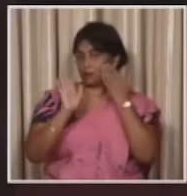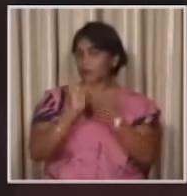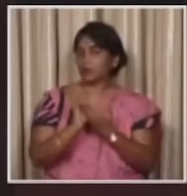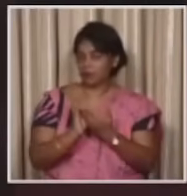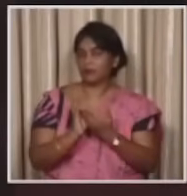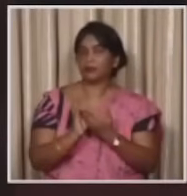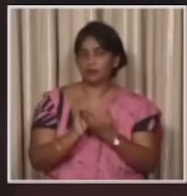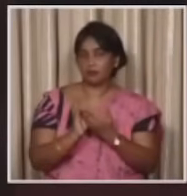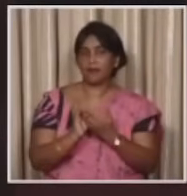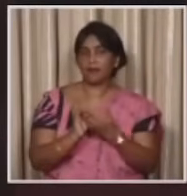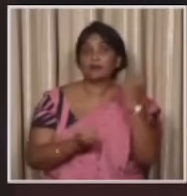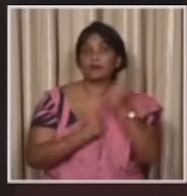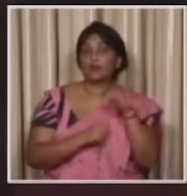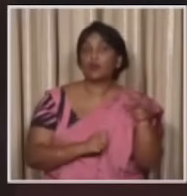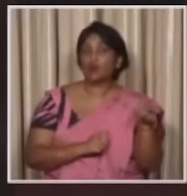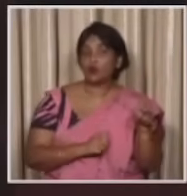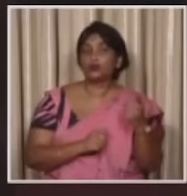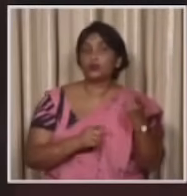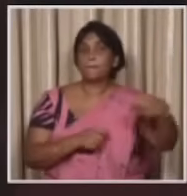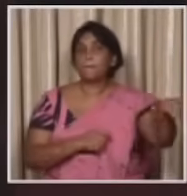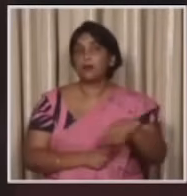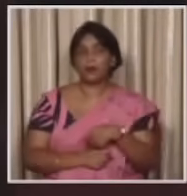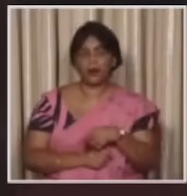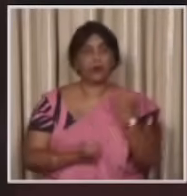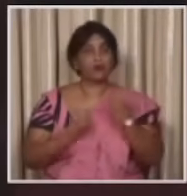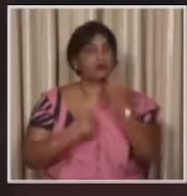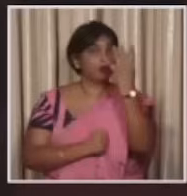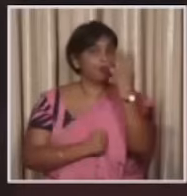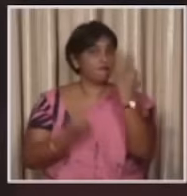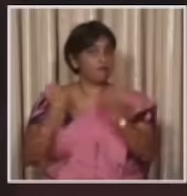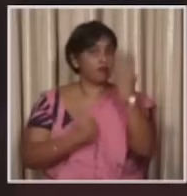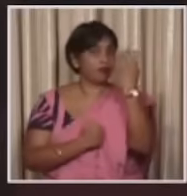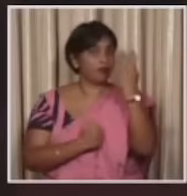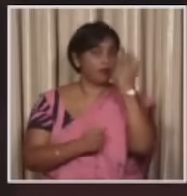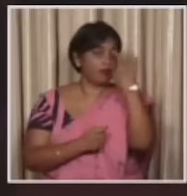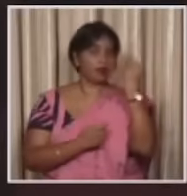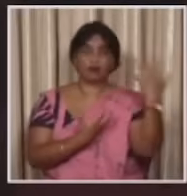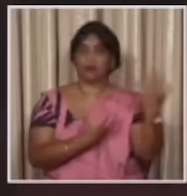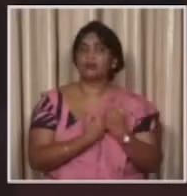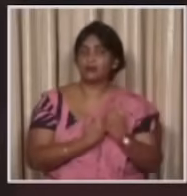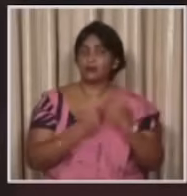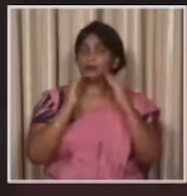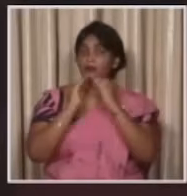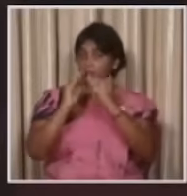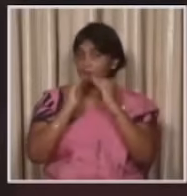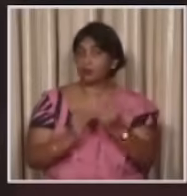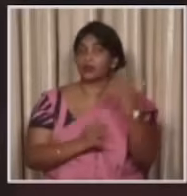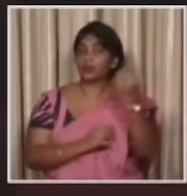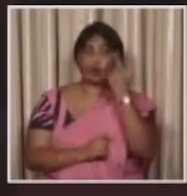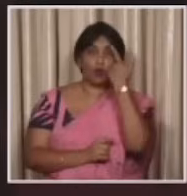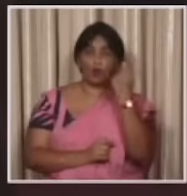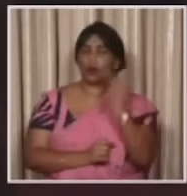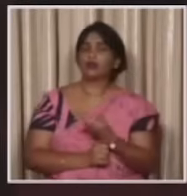මම. කාගේ වාහනේ කාටද අරන් තියෙන්නේ? වාහන 4000ක් අරගෙන තියෙනවා කුලියට. ගොඩනැගිලි අරගෙන තියෙනවා